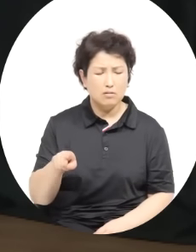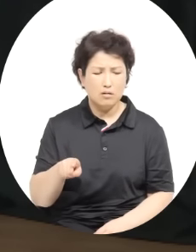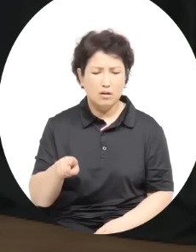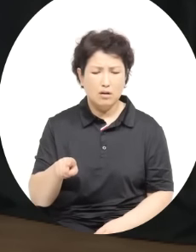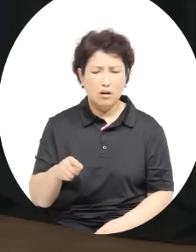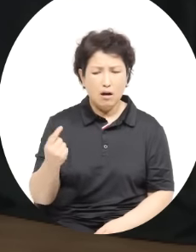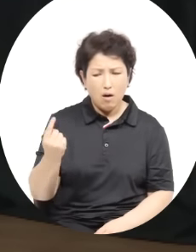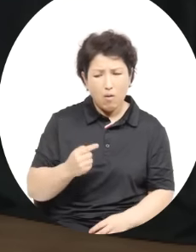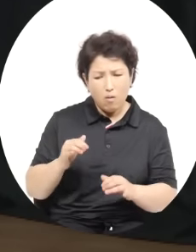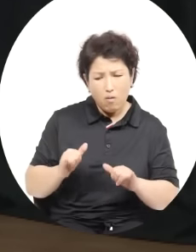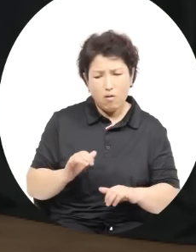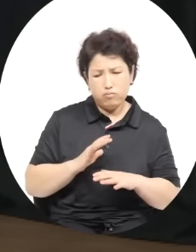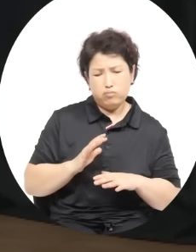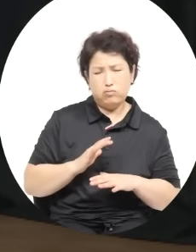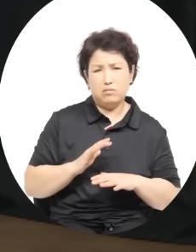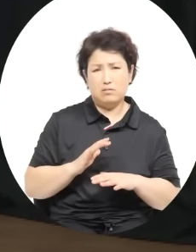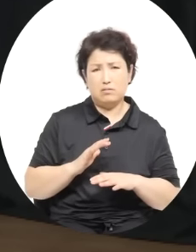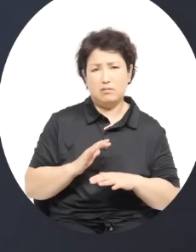싶습니다.